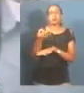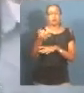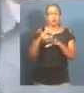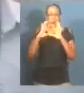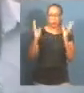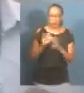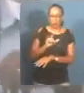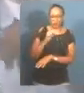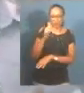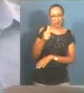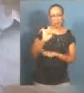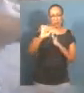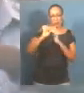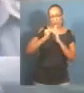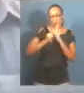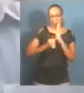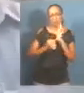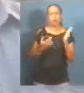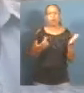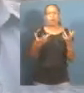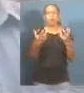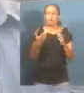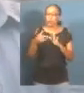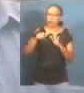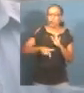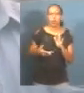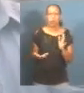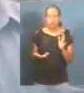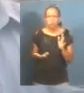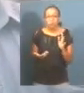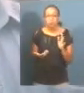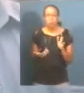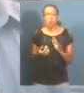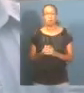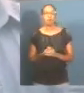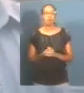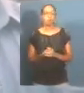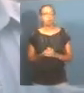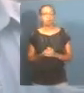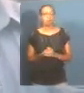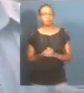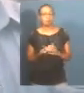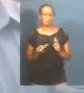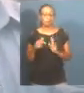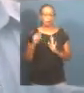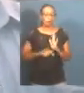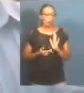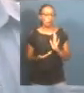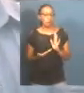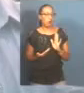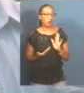points à traiter, et vous voulez le traiter en 2 mois, en plus des mois de vacances, vous savez, il y en a certains qui peut-être ne sont pas dans les